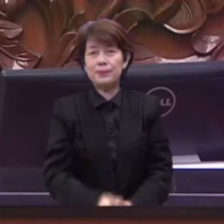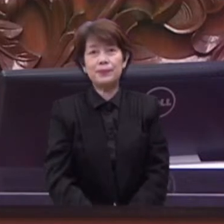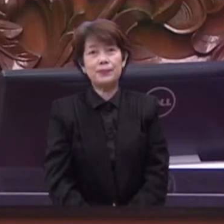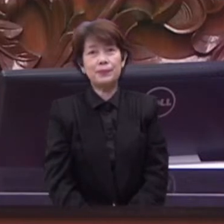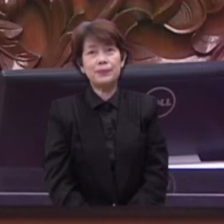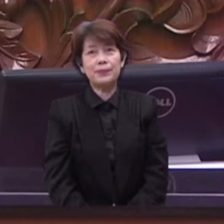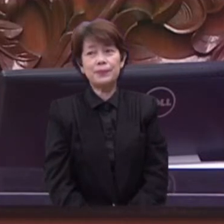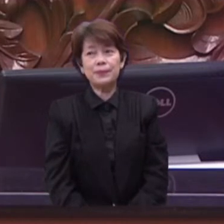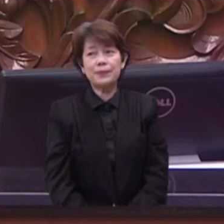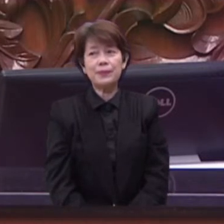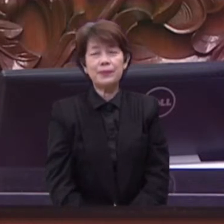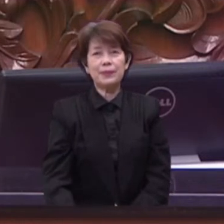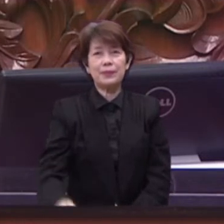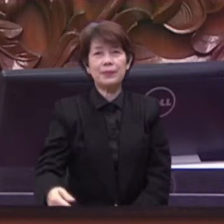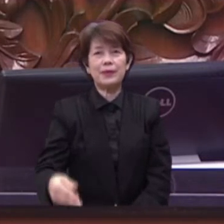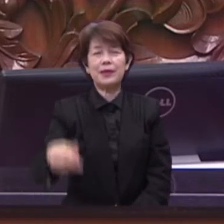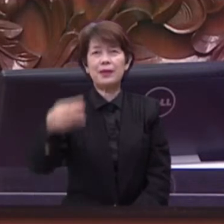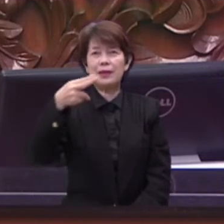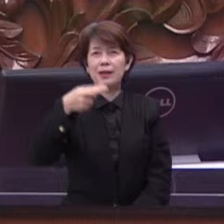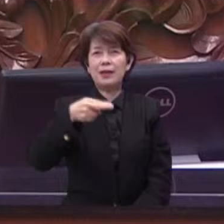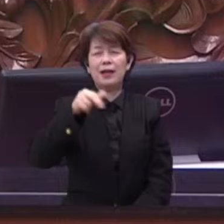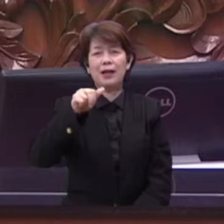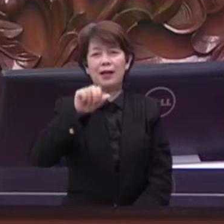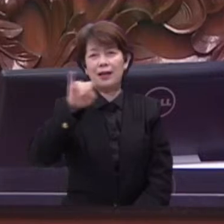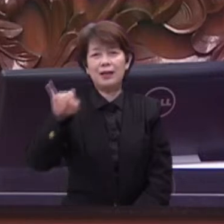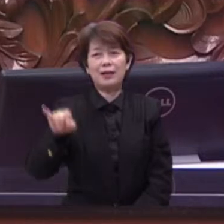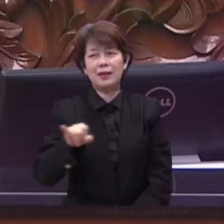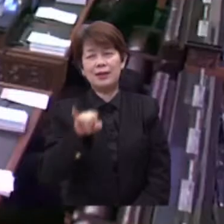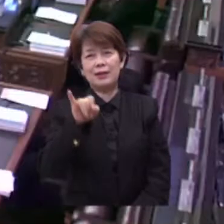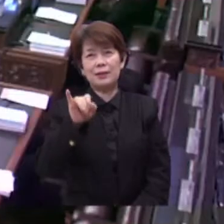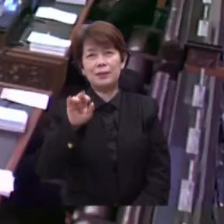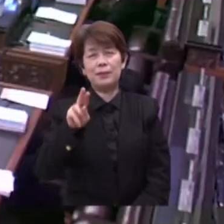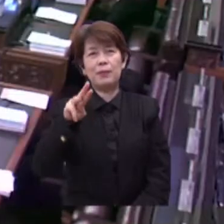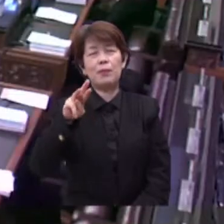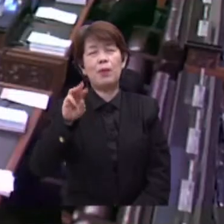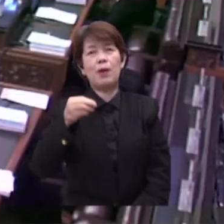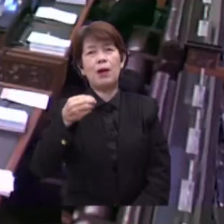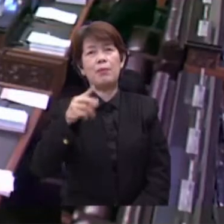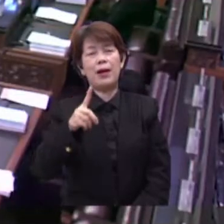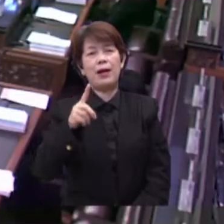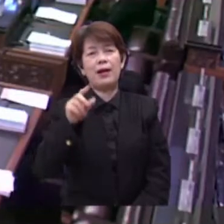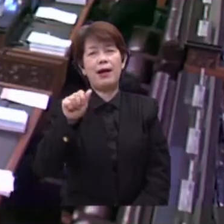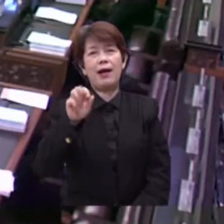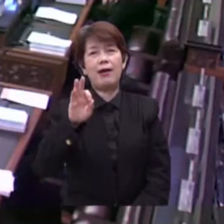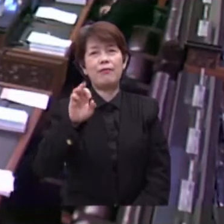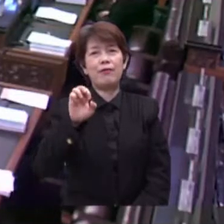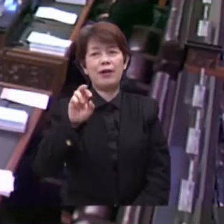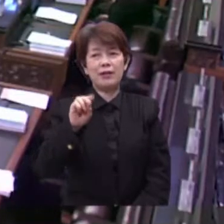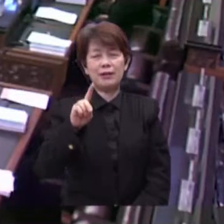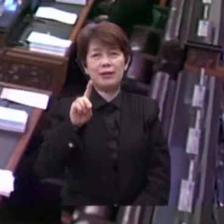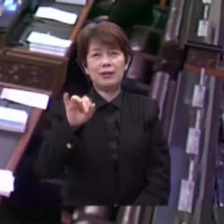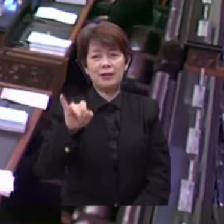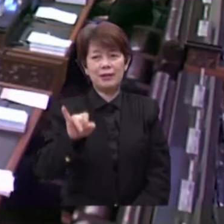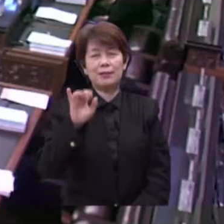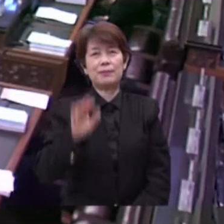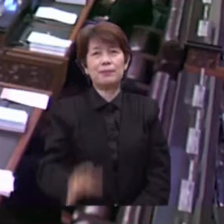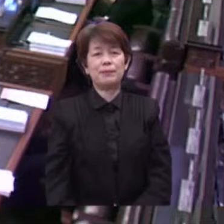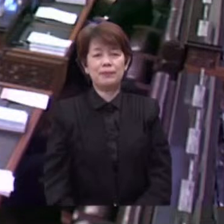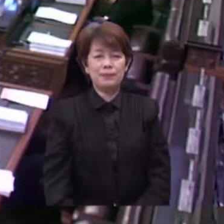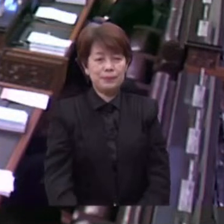Haji Muhammad Affandi Assalamualaikum warahmatullahi wabarakatuh dan salam